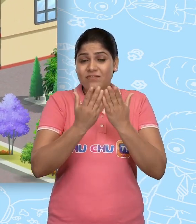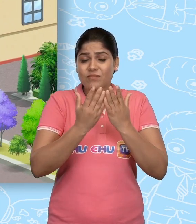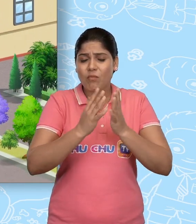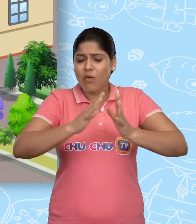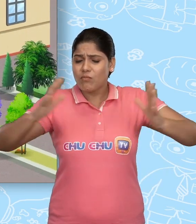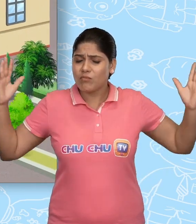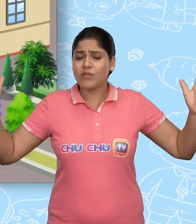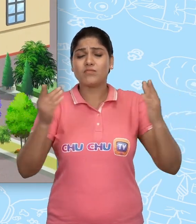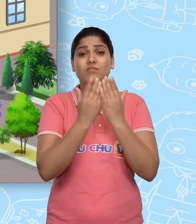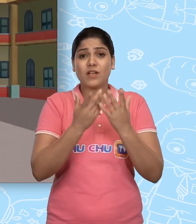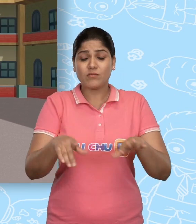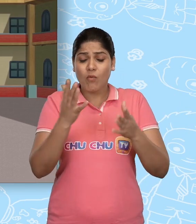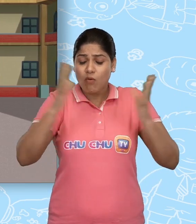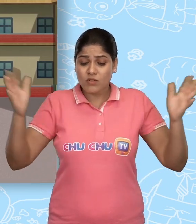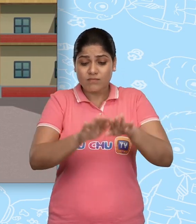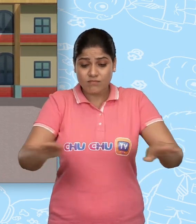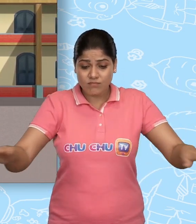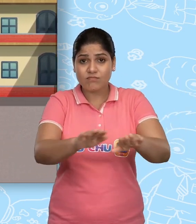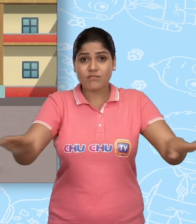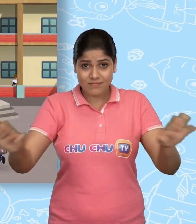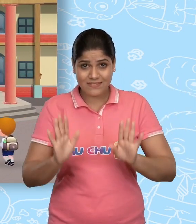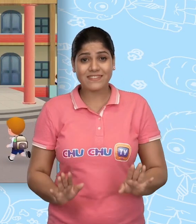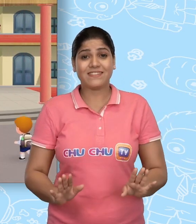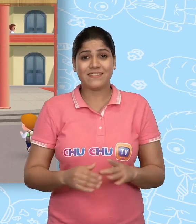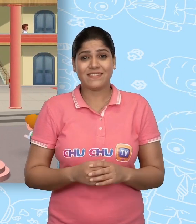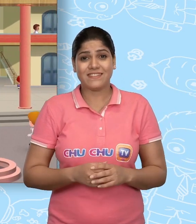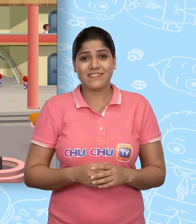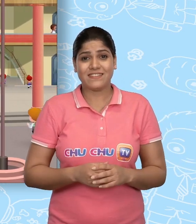एक बड़ा स्कूल था जिसमें बहुत सारे हॉलवेज थे।